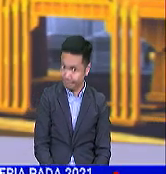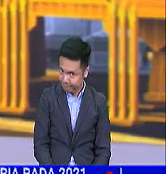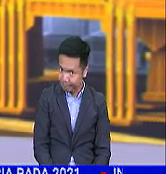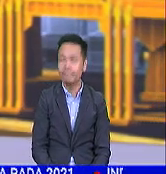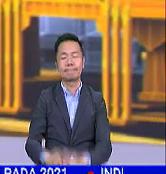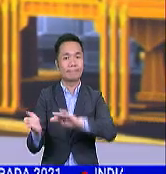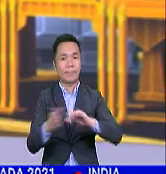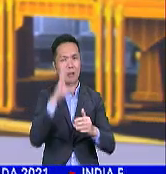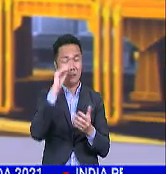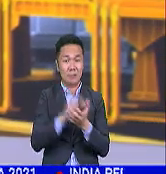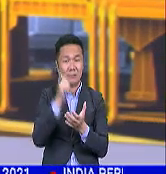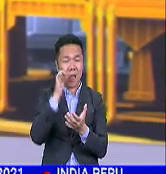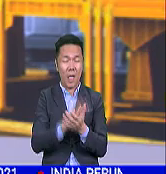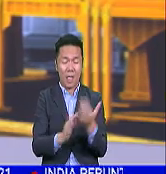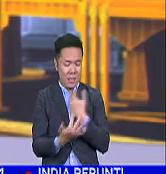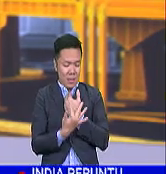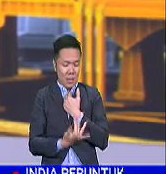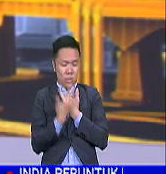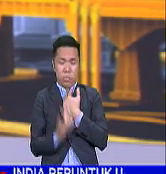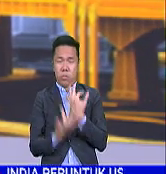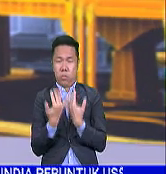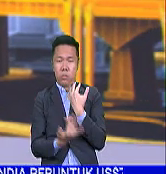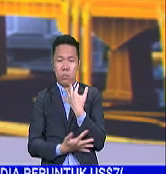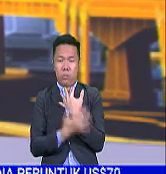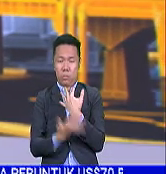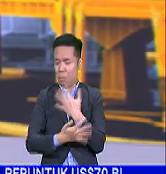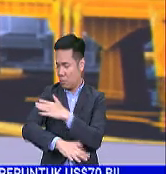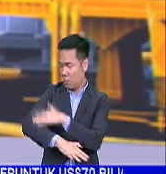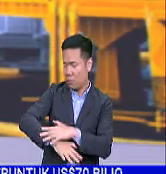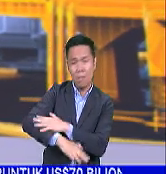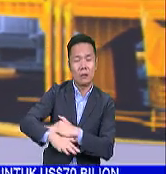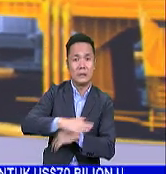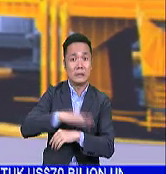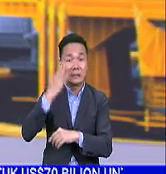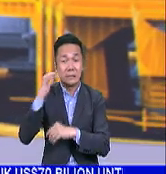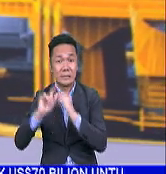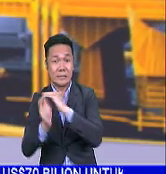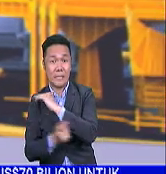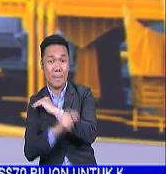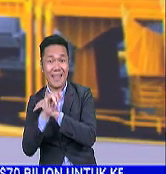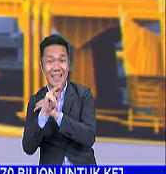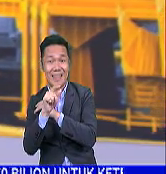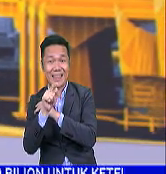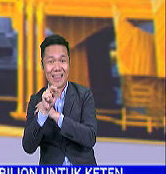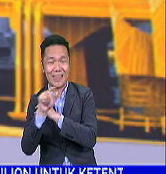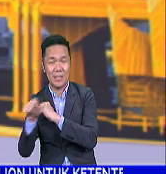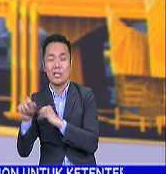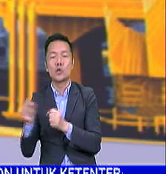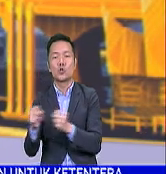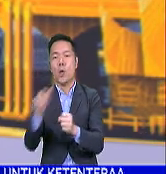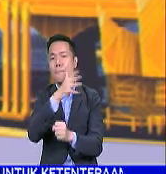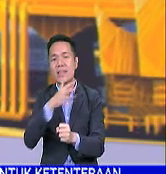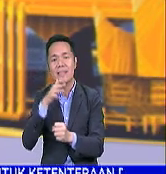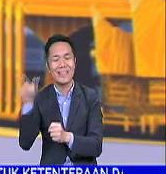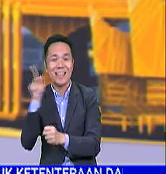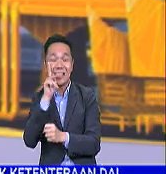Sepasang suami isteri melecur di bahagian badan selepas kediaman mereka terbakar dalam kejadian di Taman Intan, Sungai Petani, Kedah. Sederet 5